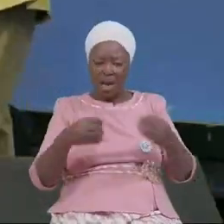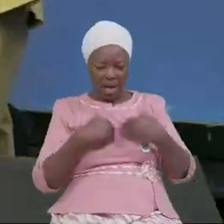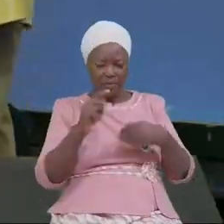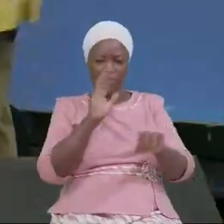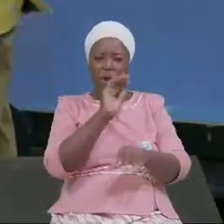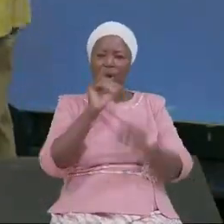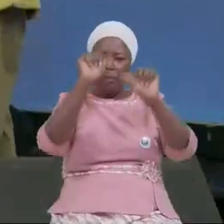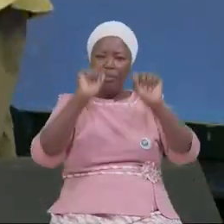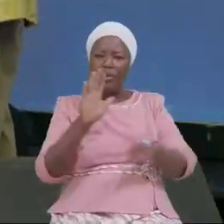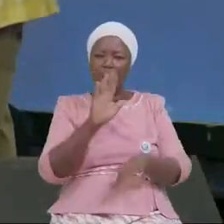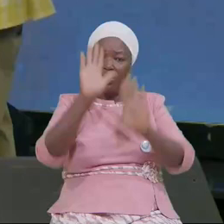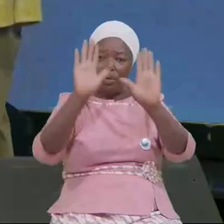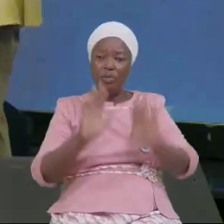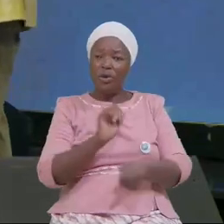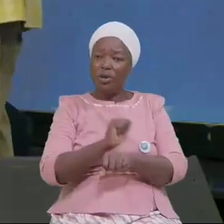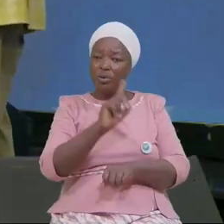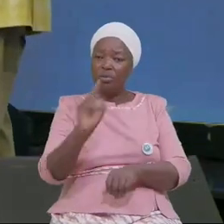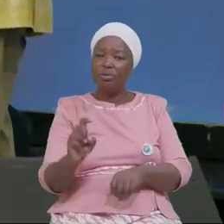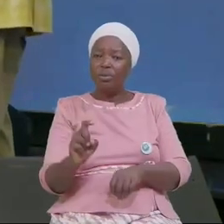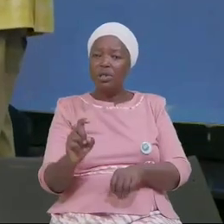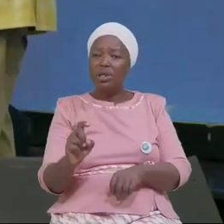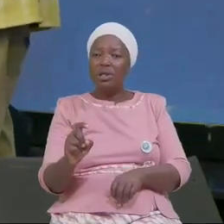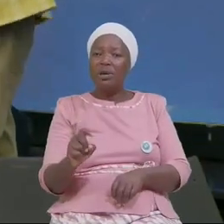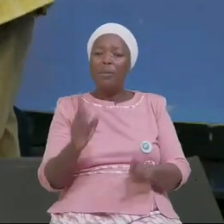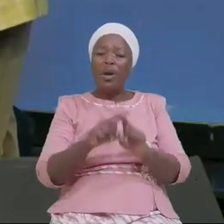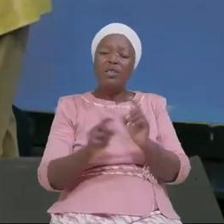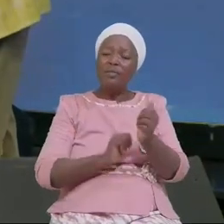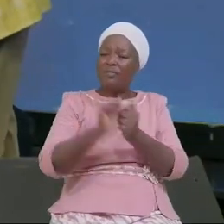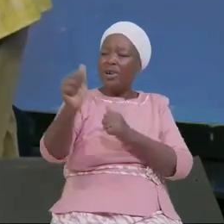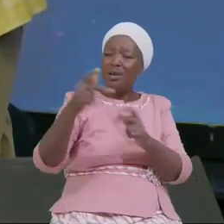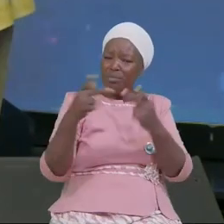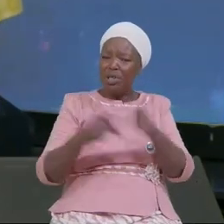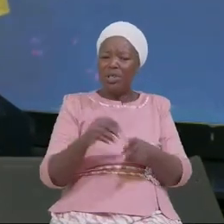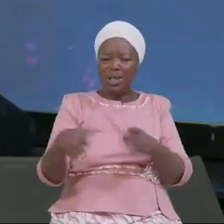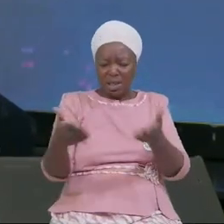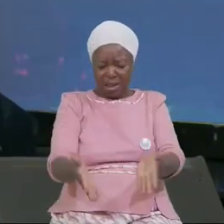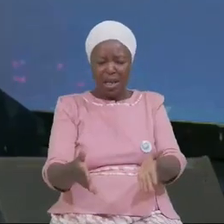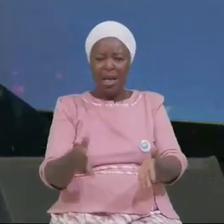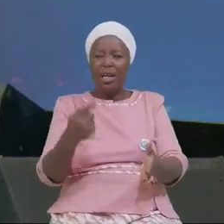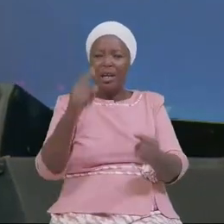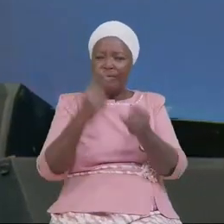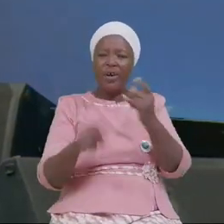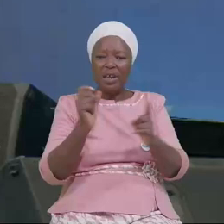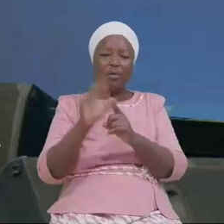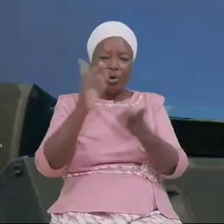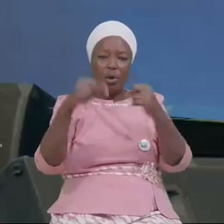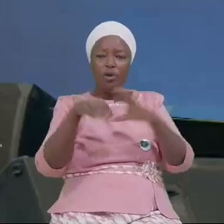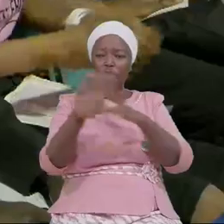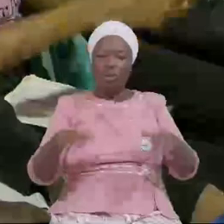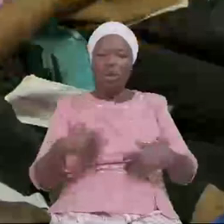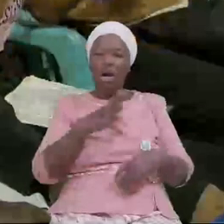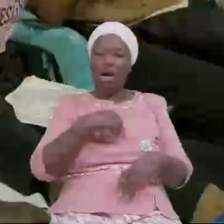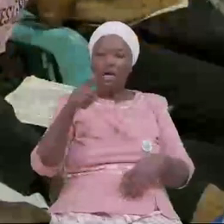à distance, là où la parole finale viendra à vous et vous serez